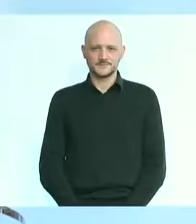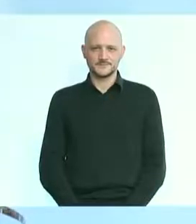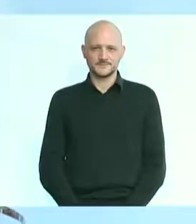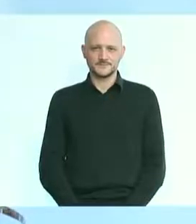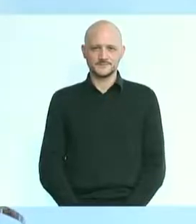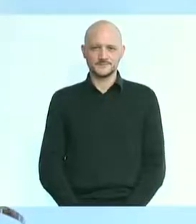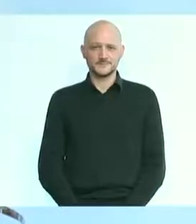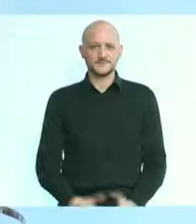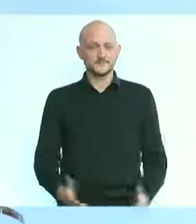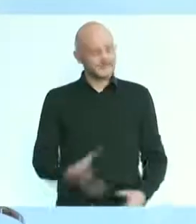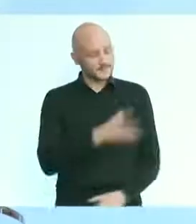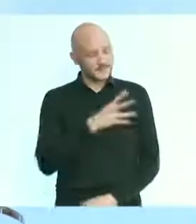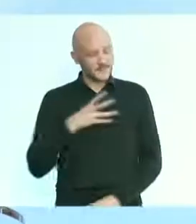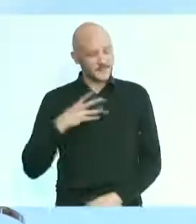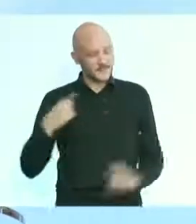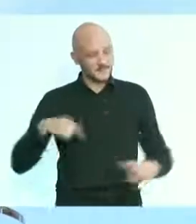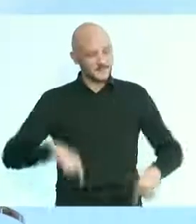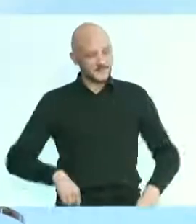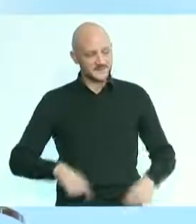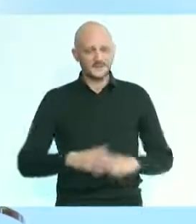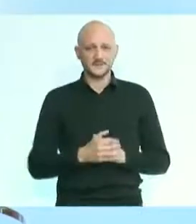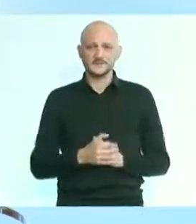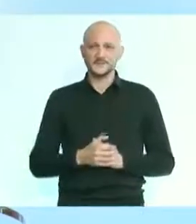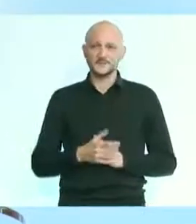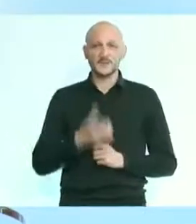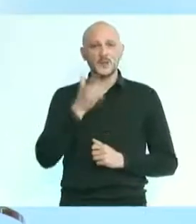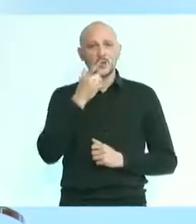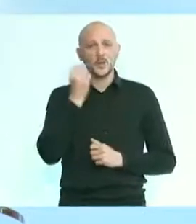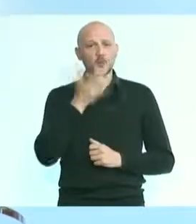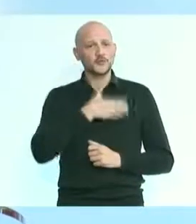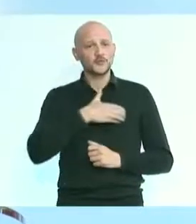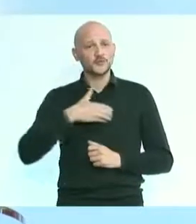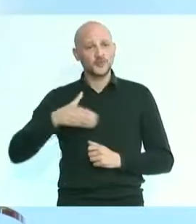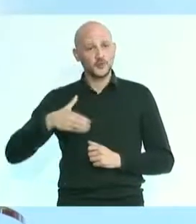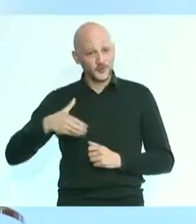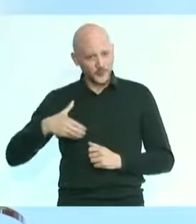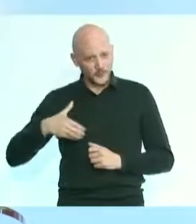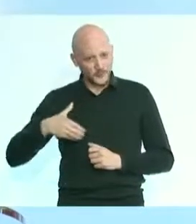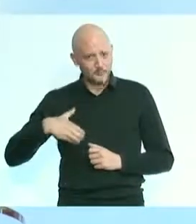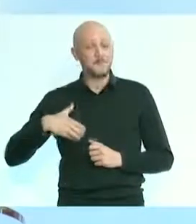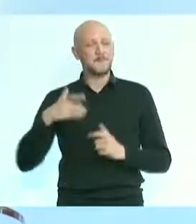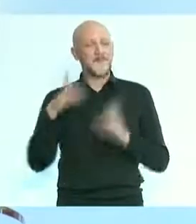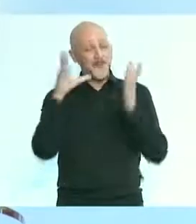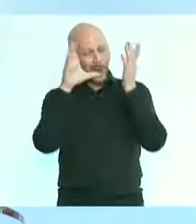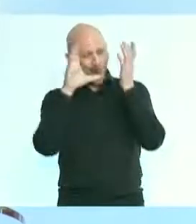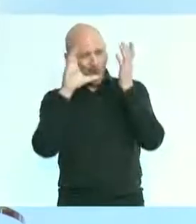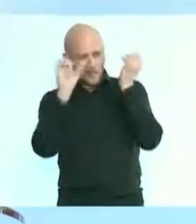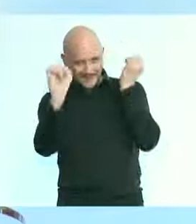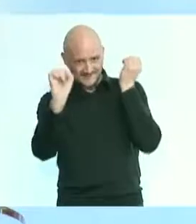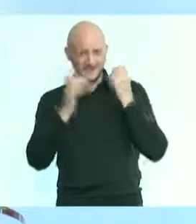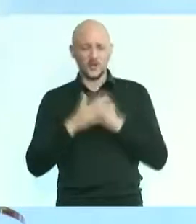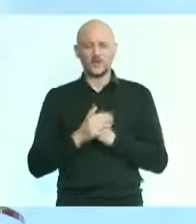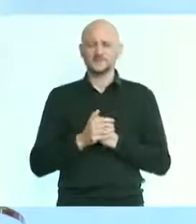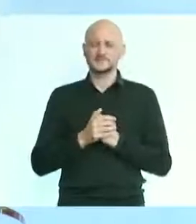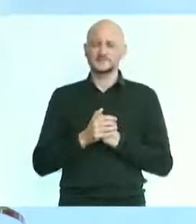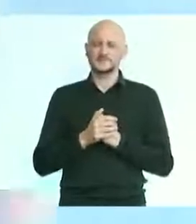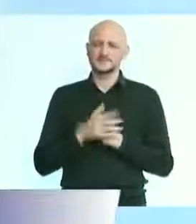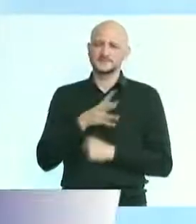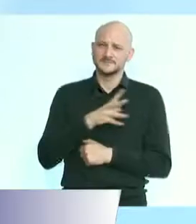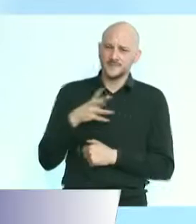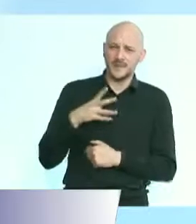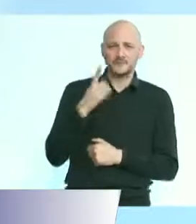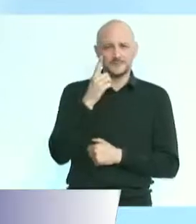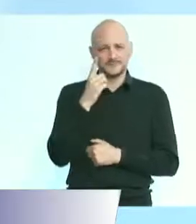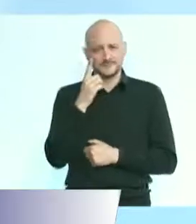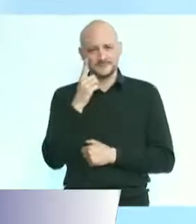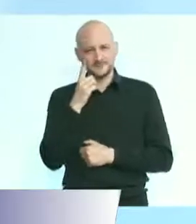Madame la ministre, monsieur le maire, cher monsieur l'ambassadeur, mesdames et messieurs, c'est évidemment très touchant de